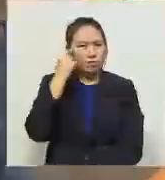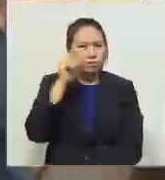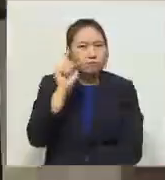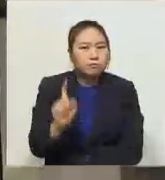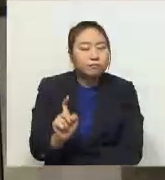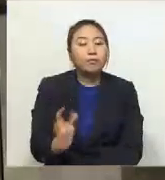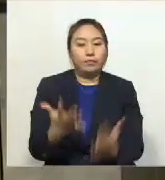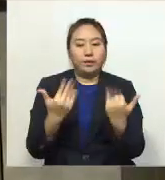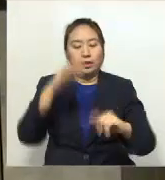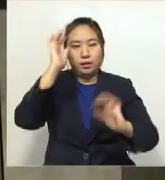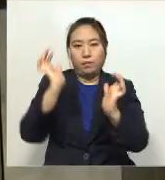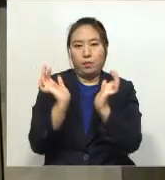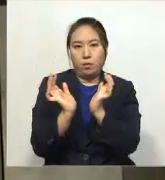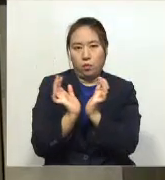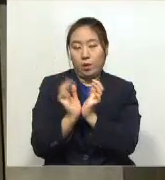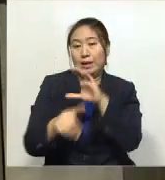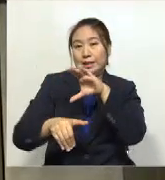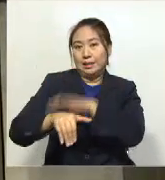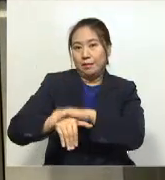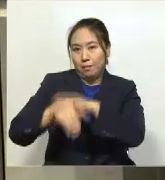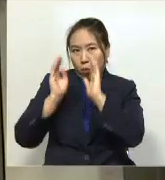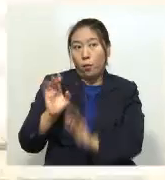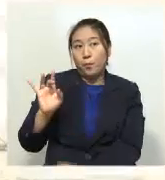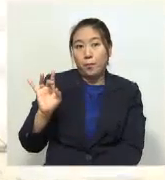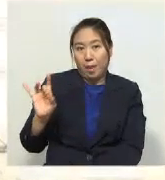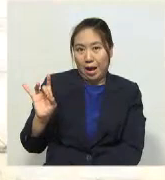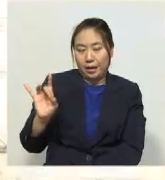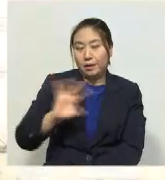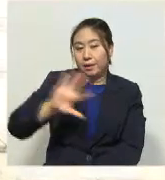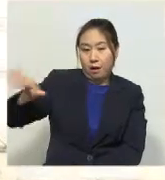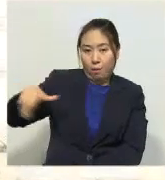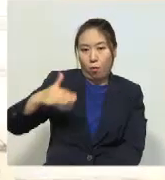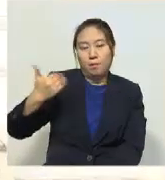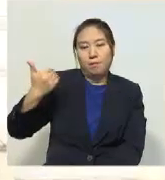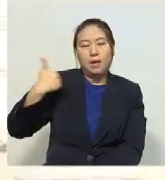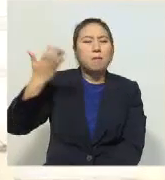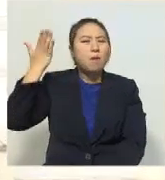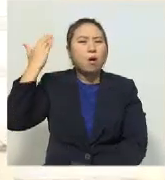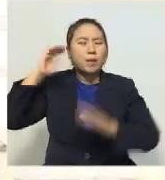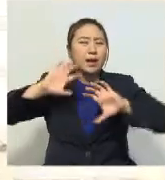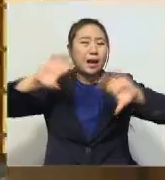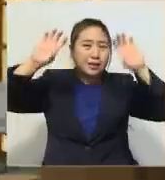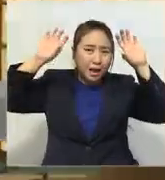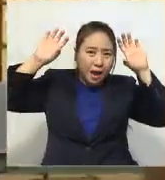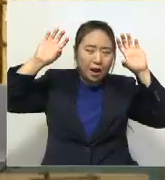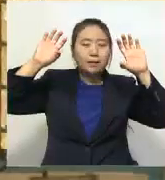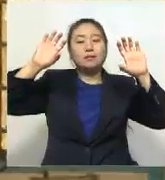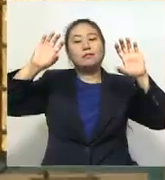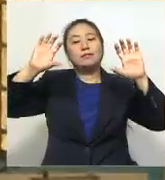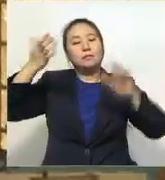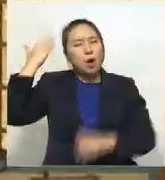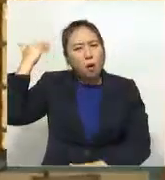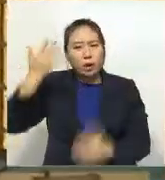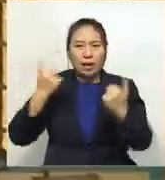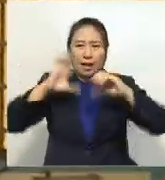ยวันนี้นะคะตำรวจกองปราบปรามคุมตัว8ผู้ต้องหาซึ่งในจำนวนนี้เนี่ยเป็นอดีตข้าราชการแล้วก็ข้าราชการสำนักงานพระพุ